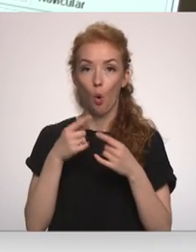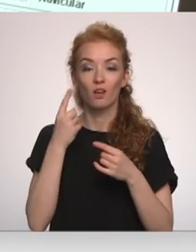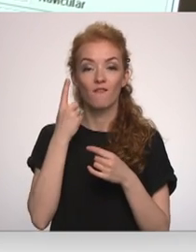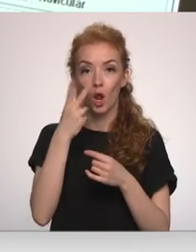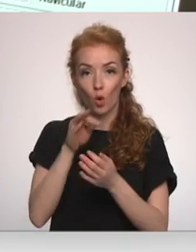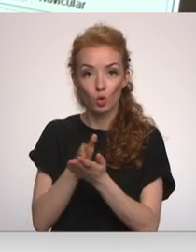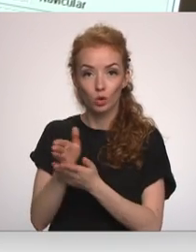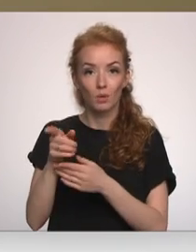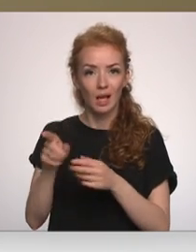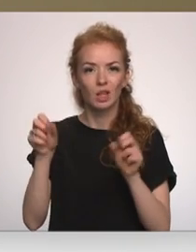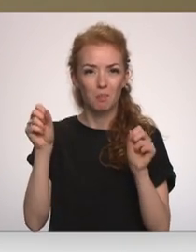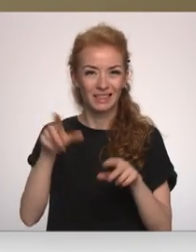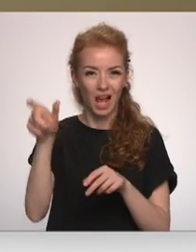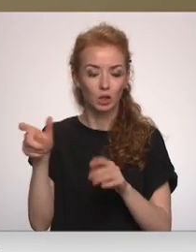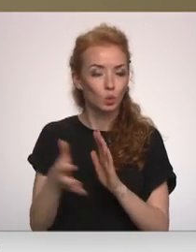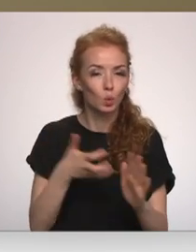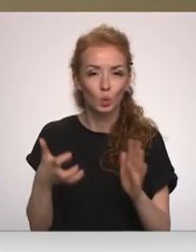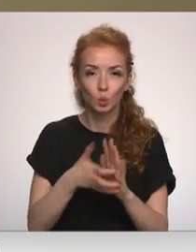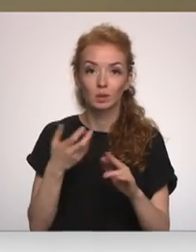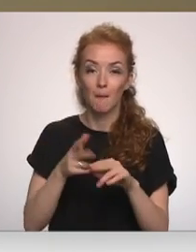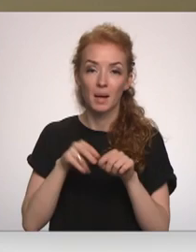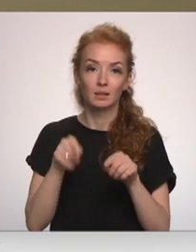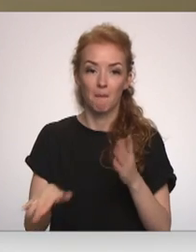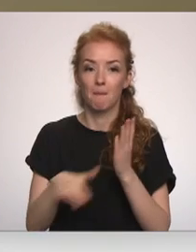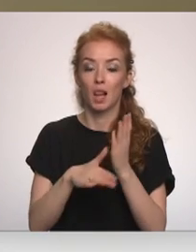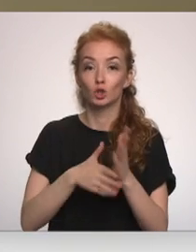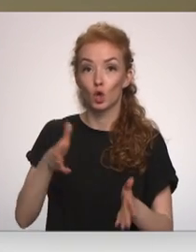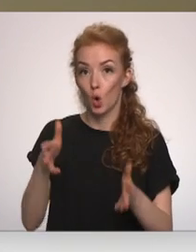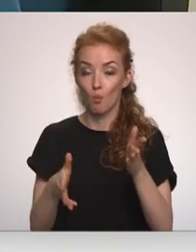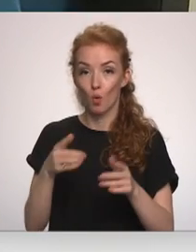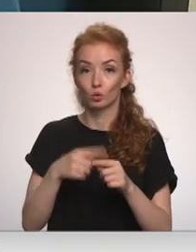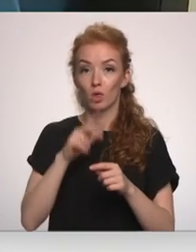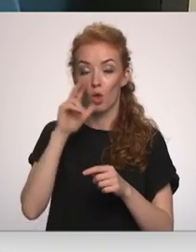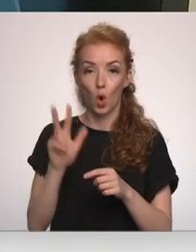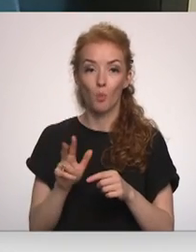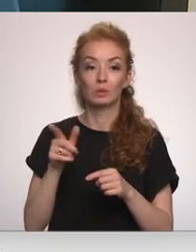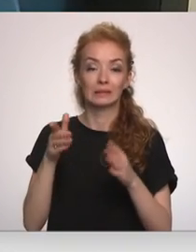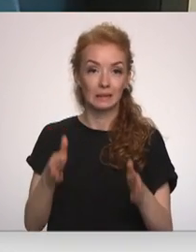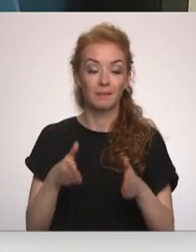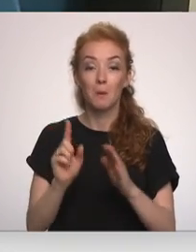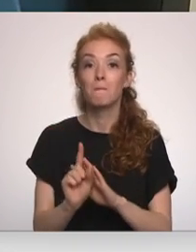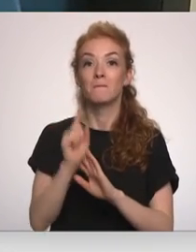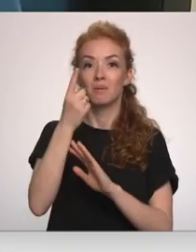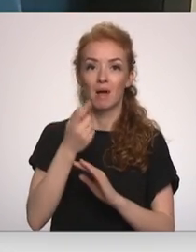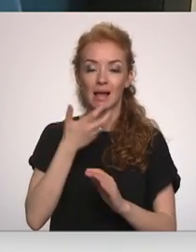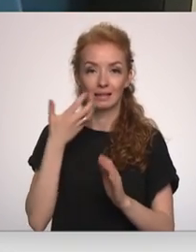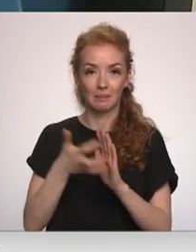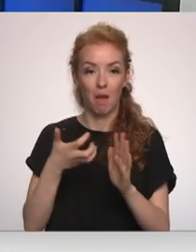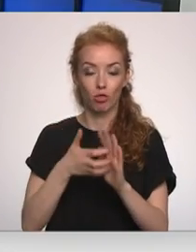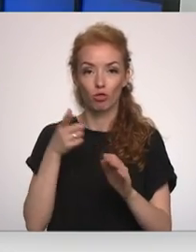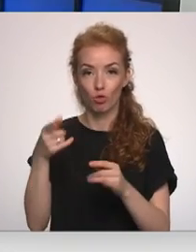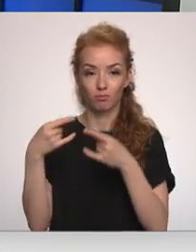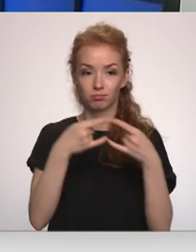liels speciālistu trūkums, un te var noderēt mākslīgais intelekts. Daugavpils reģionālā slimnīca ir pirmā, kas izmanto rentgena